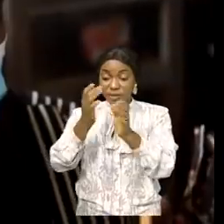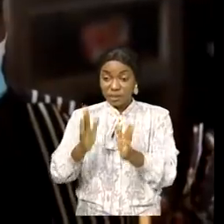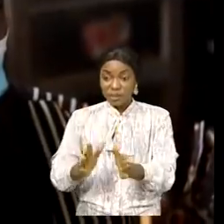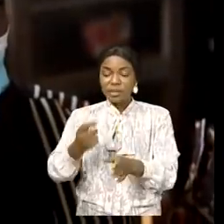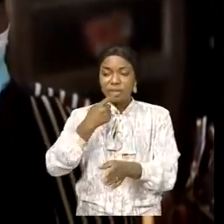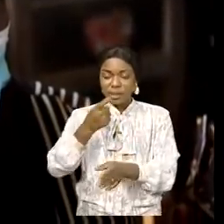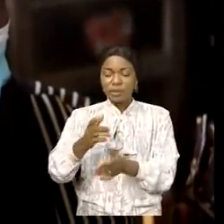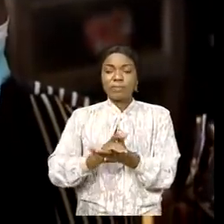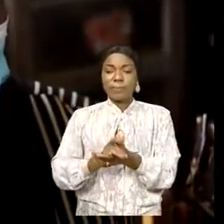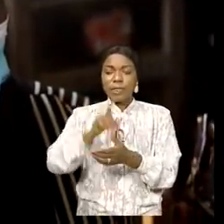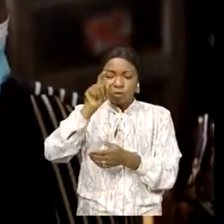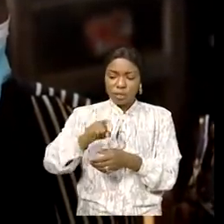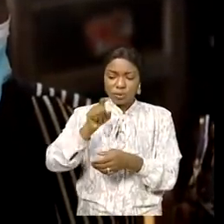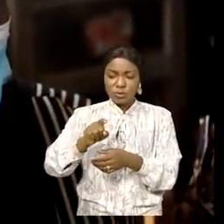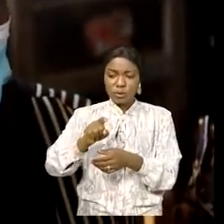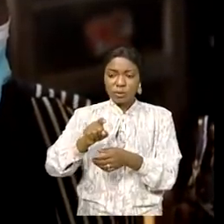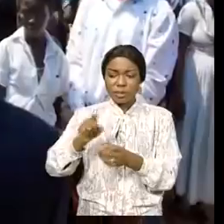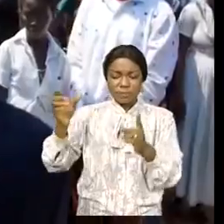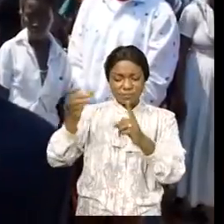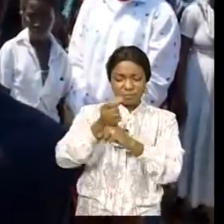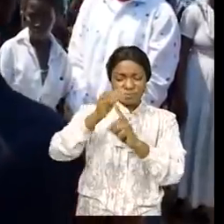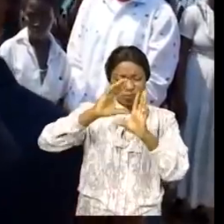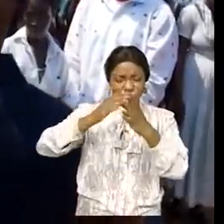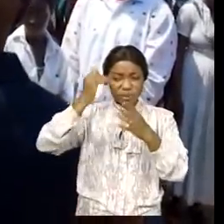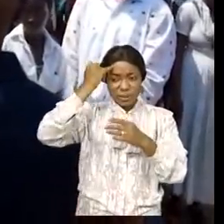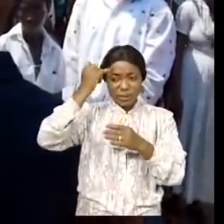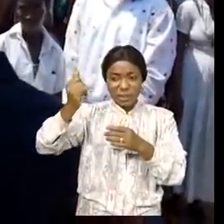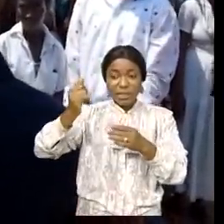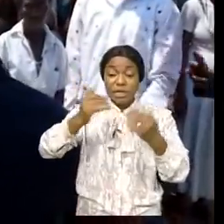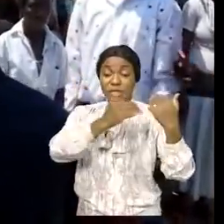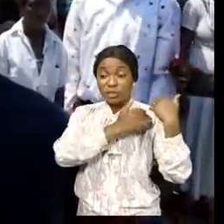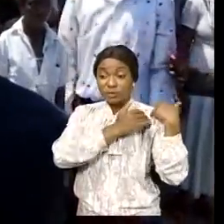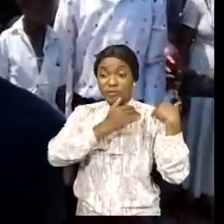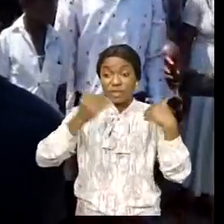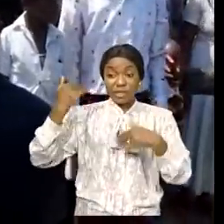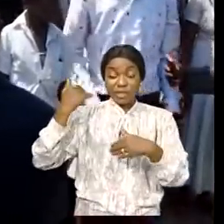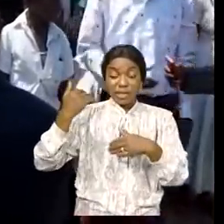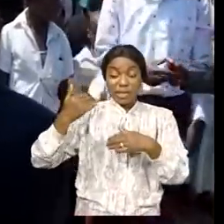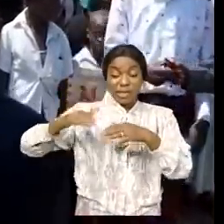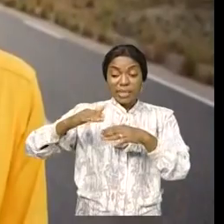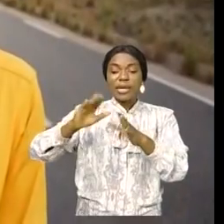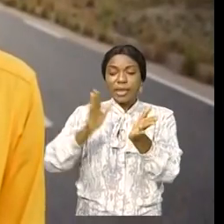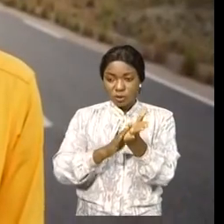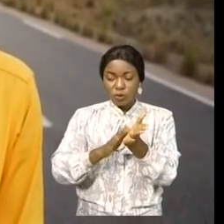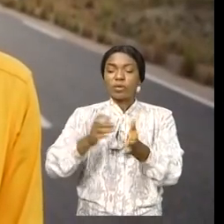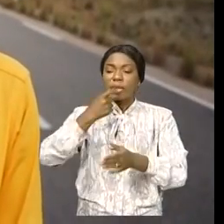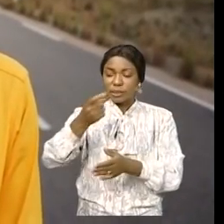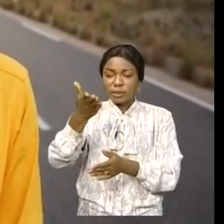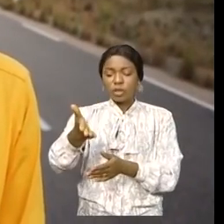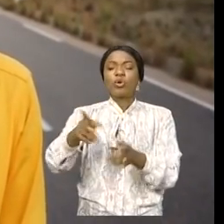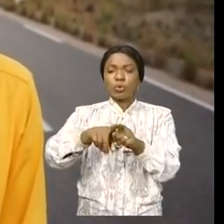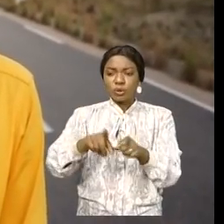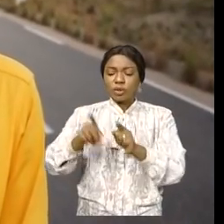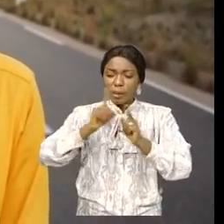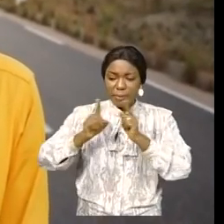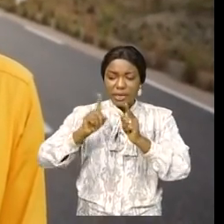de prendre à cœur tout ce que les chefs d'établissement leur posent comme problème. Nous avons aussi